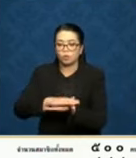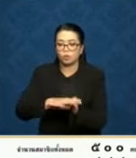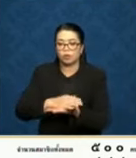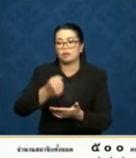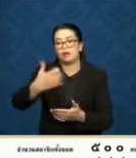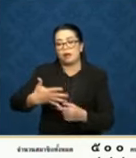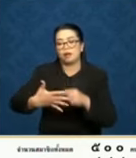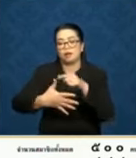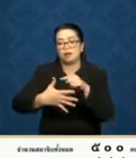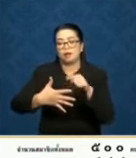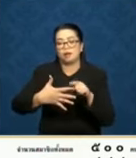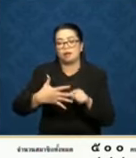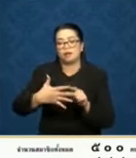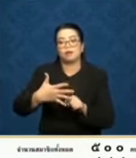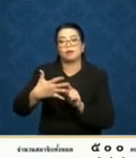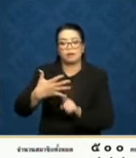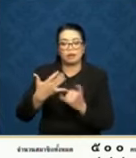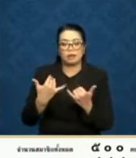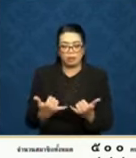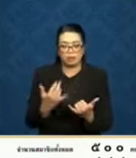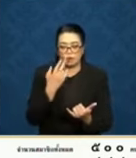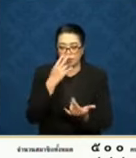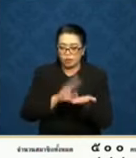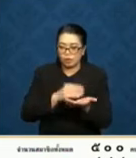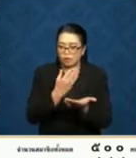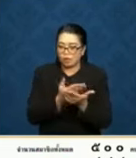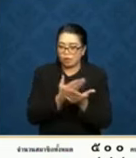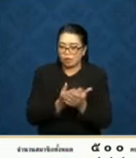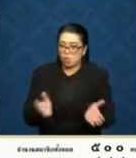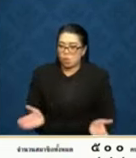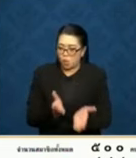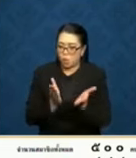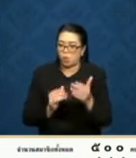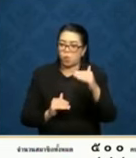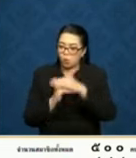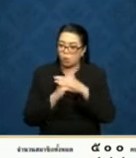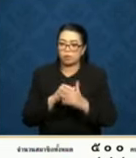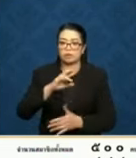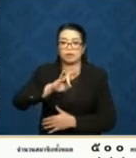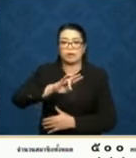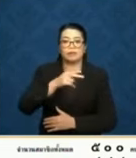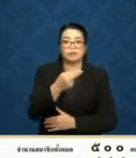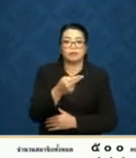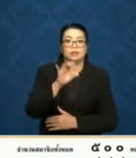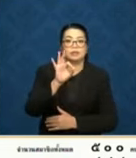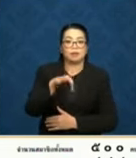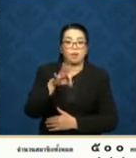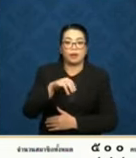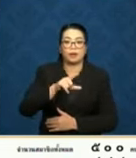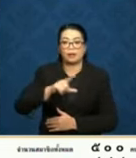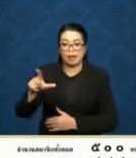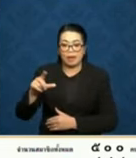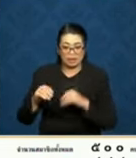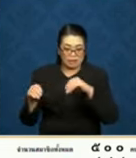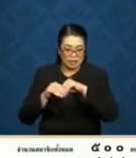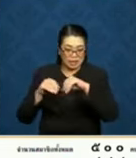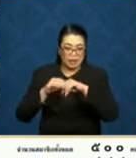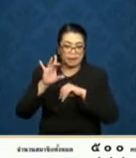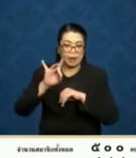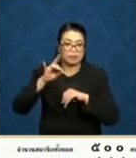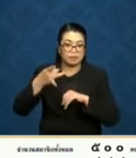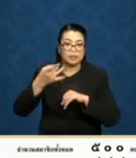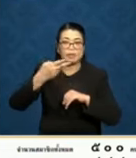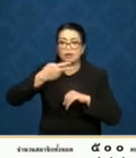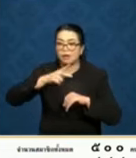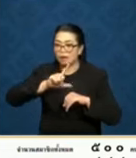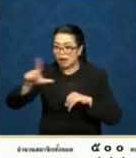5 ด้านปีนี้ ผมไปดูตัเล็นเงินอุฝหนุนสูงถึง 70.9 000.000 นะครัเกือ 80.000.000ี่